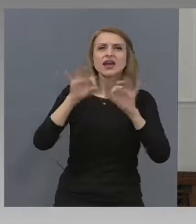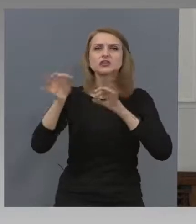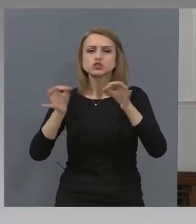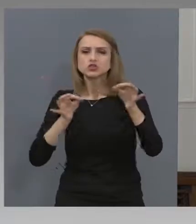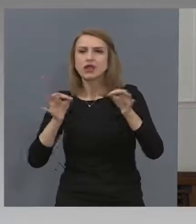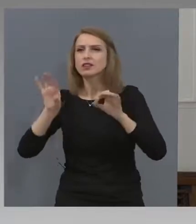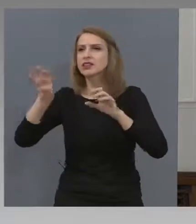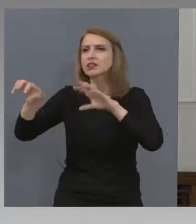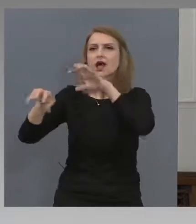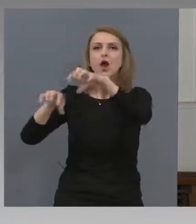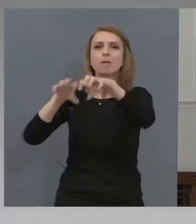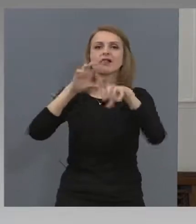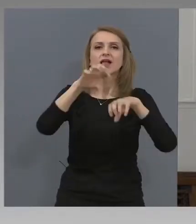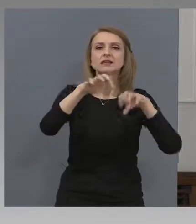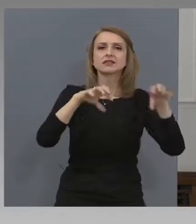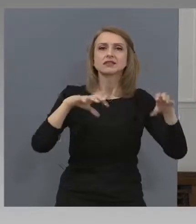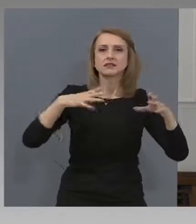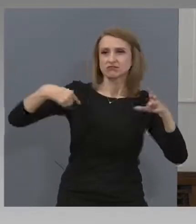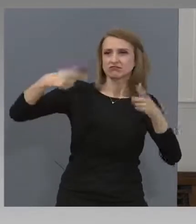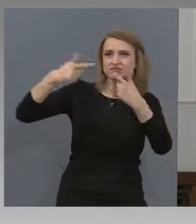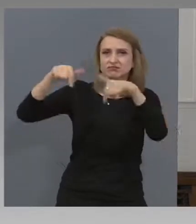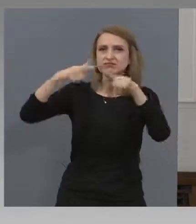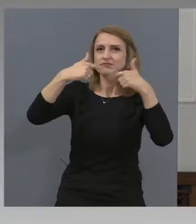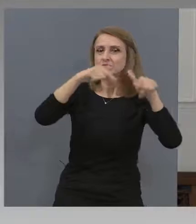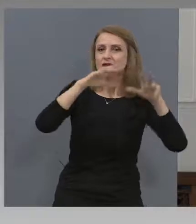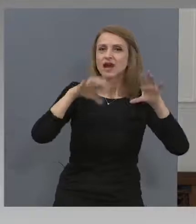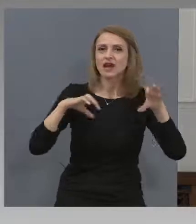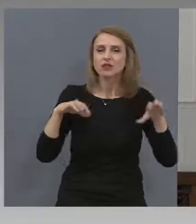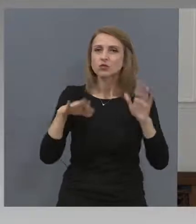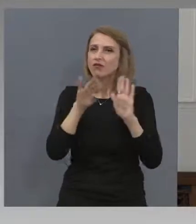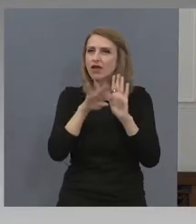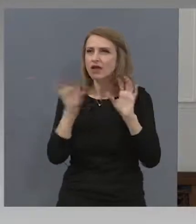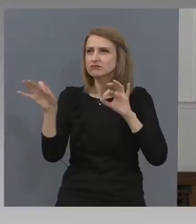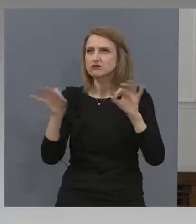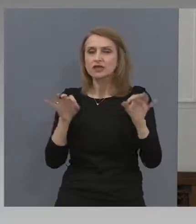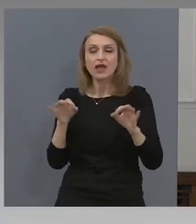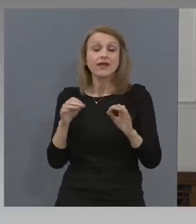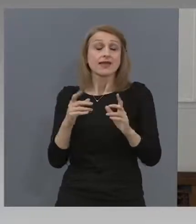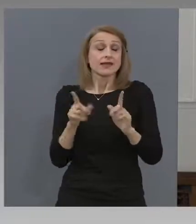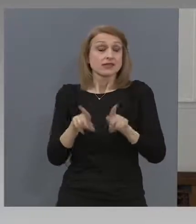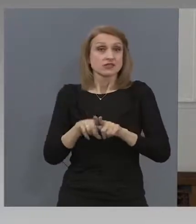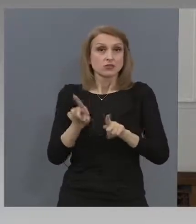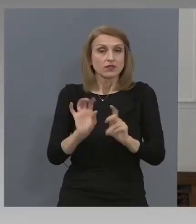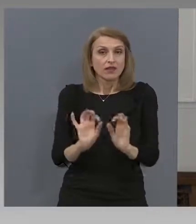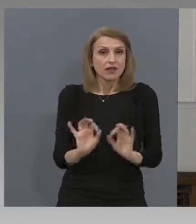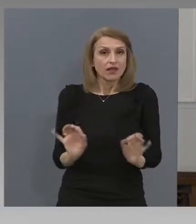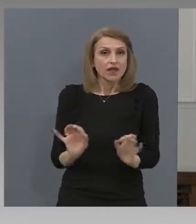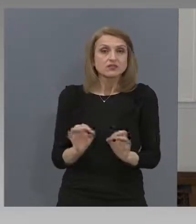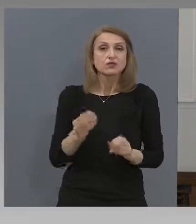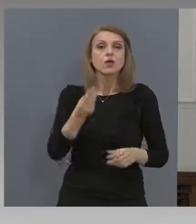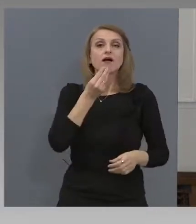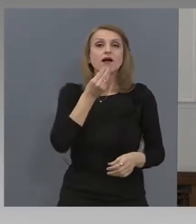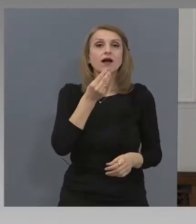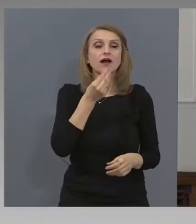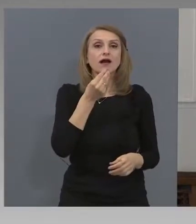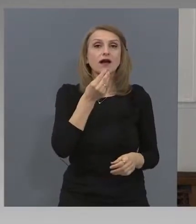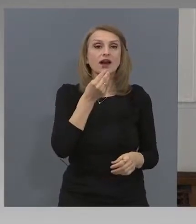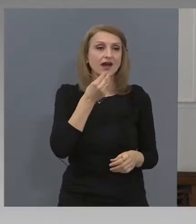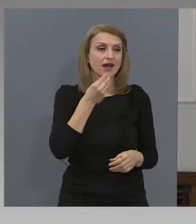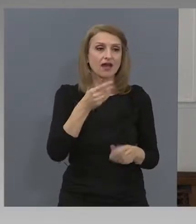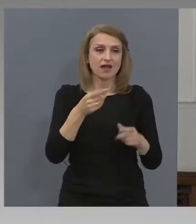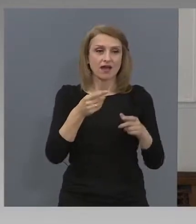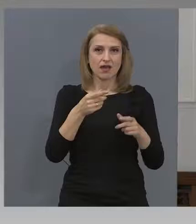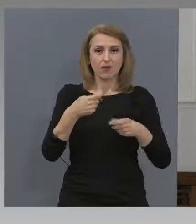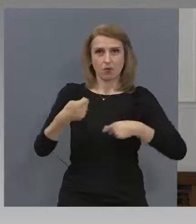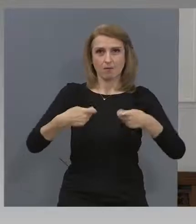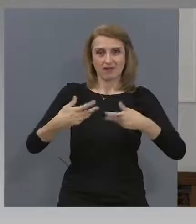продукция има, какво е нейното количество и също така не стана ясно каква площ ще вземат от хранителните вериги тези продукти.